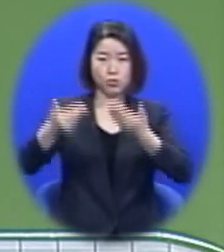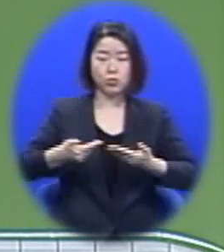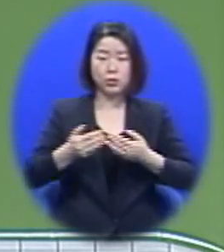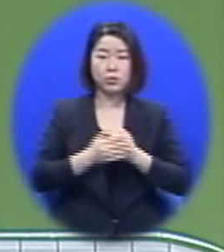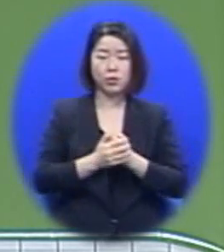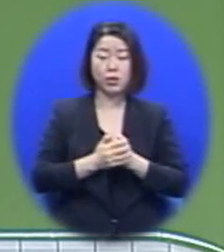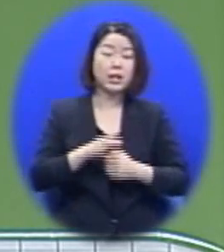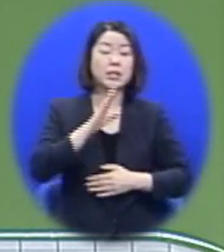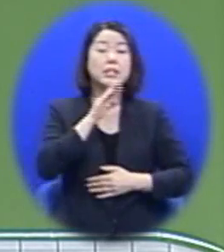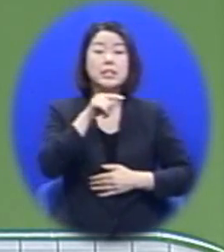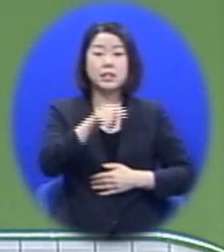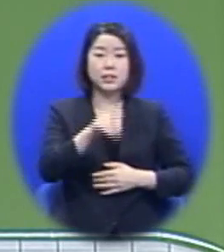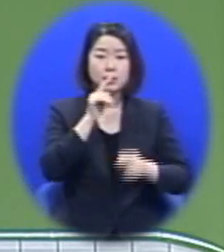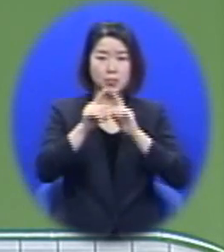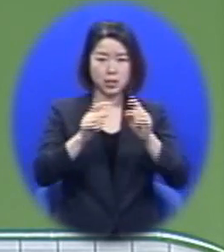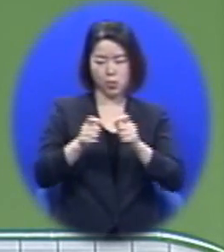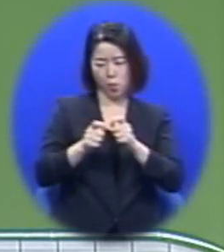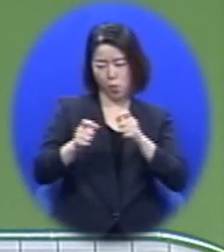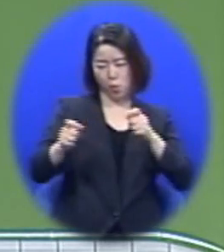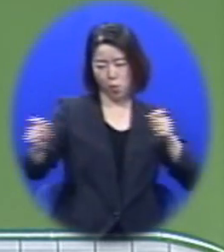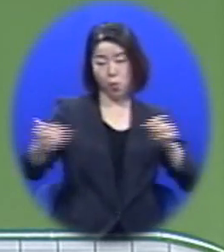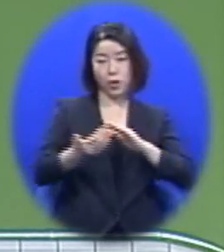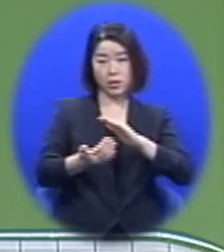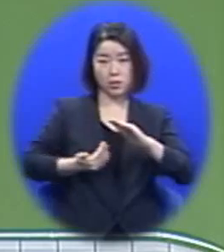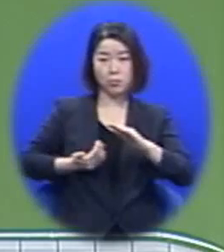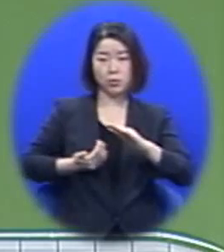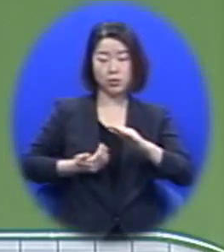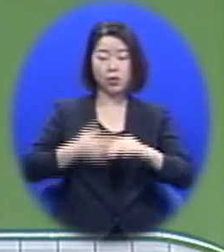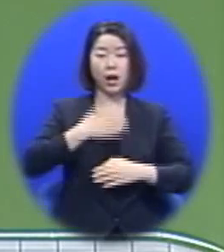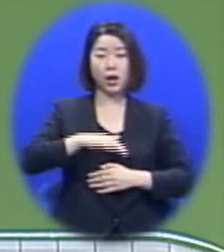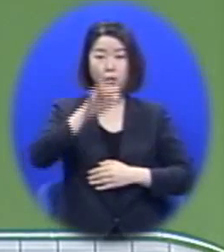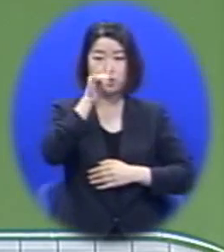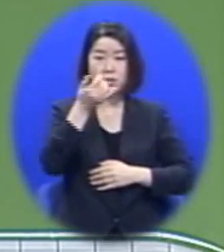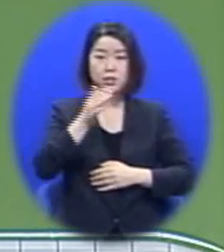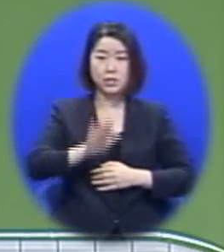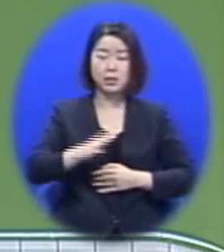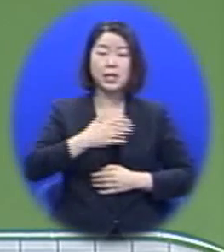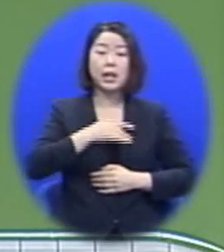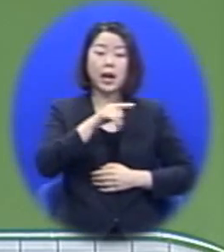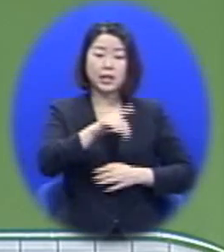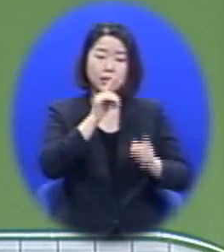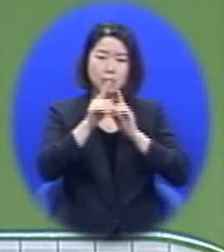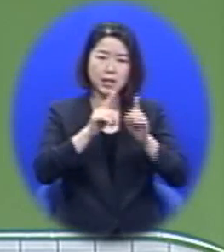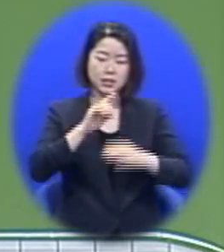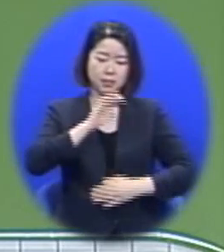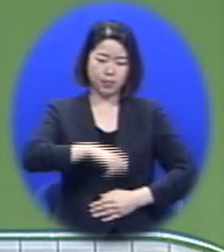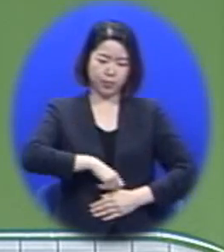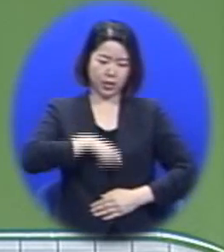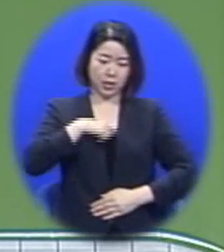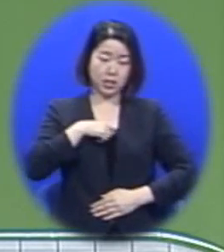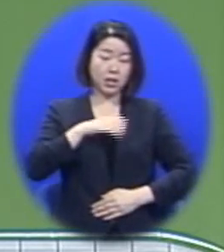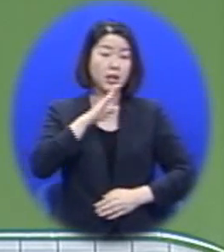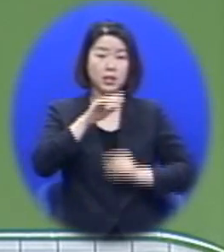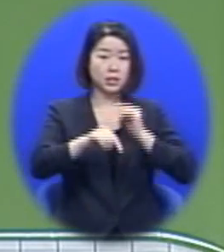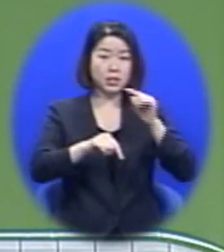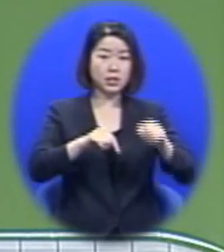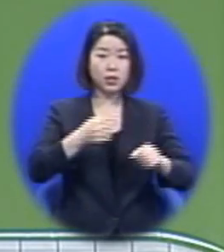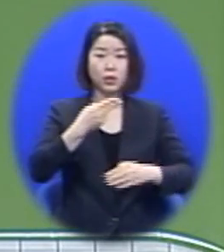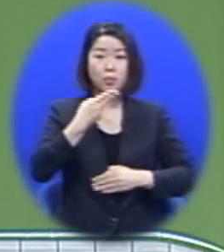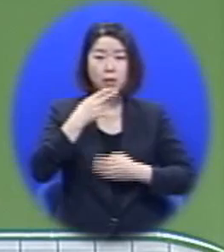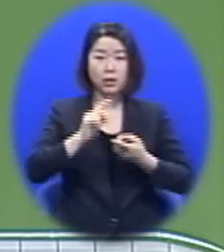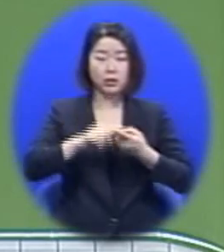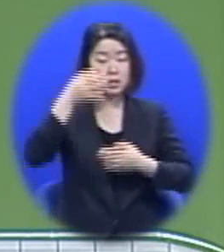실제로 그 말씀은 벌써 오래전부터 알고 있었지만 제가 그 말씀을 정직하게 실천하고 있지 않다는 사실을